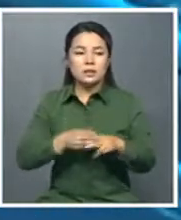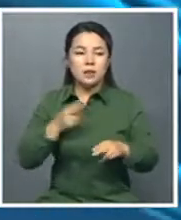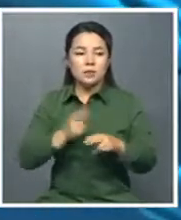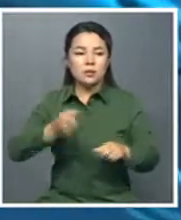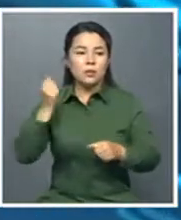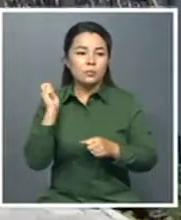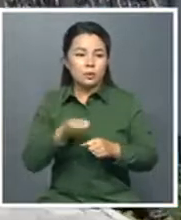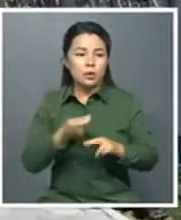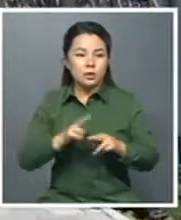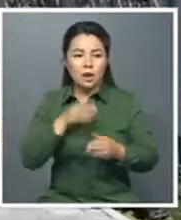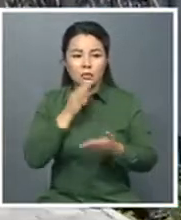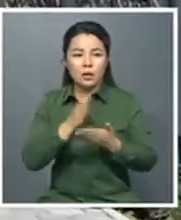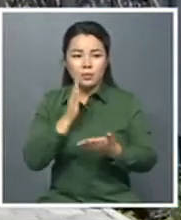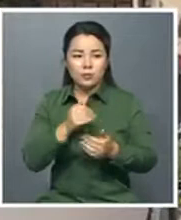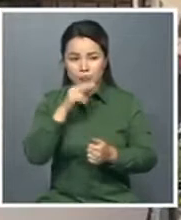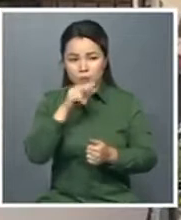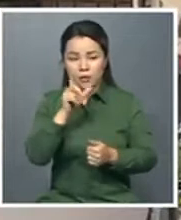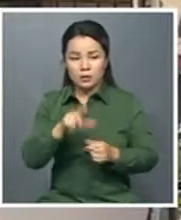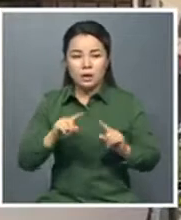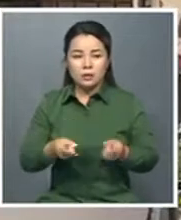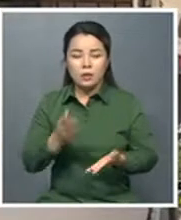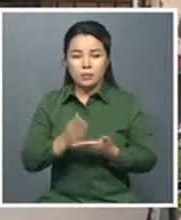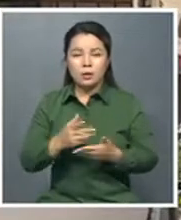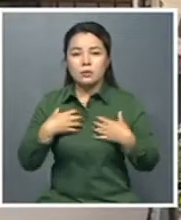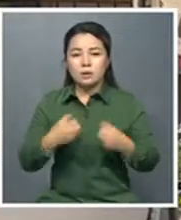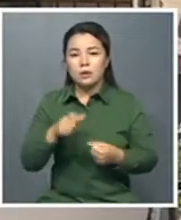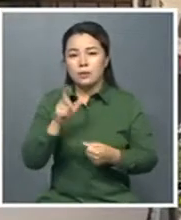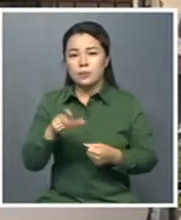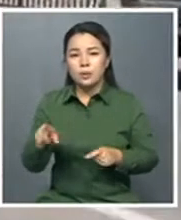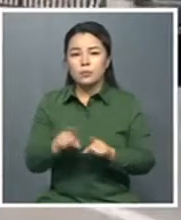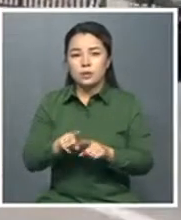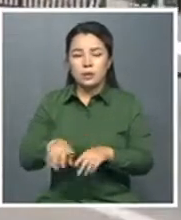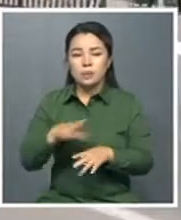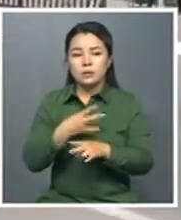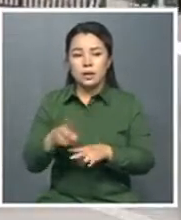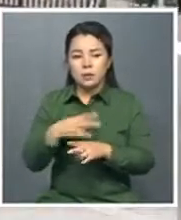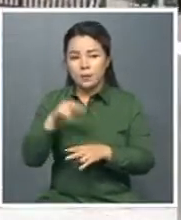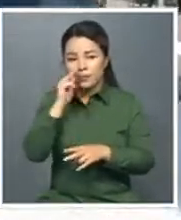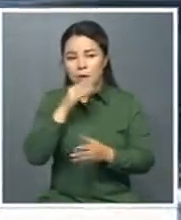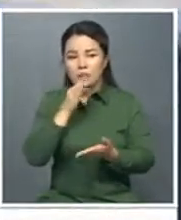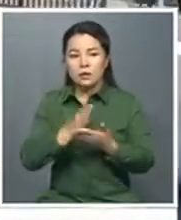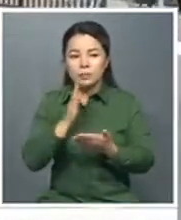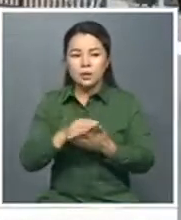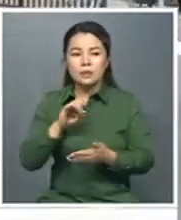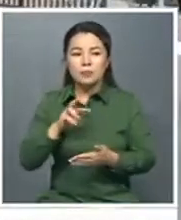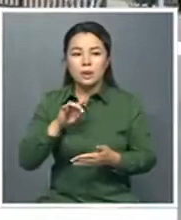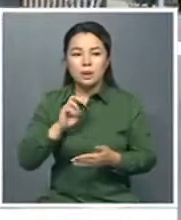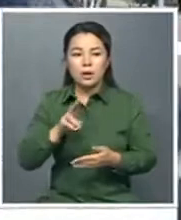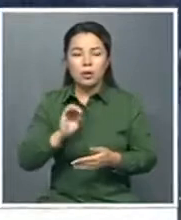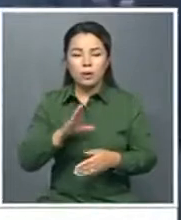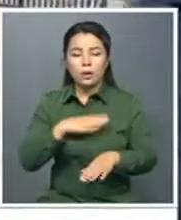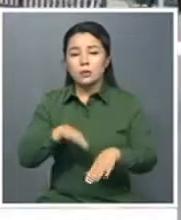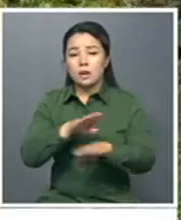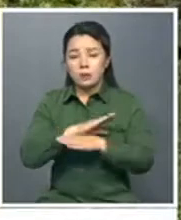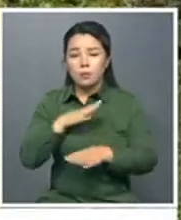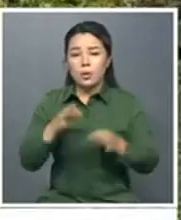кеткен. Күдікті ұсталды, оған бастапқыда адам денсаулығына қасақана зиян келтірді деген айып тағылды. Алайда Темірбеков қайтыс болғаннан кейін қылмыстық